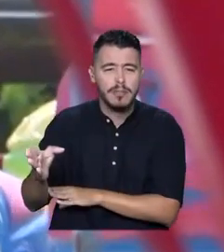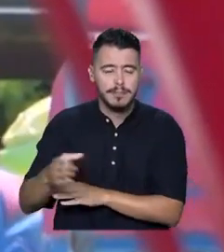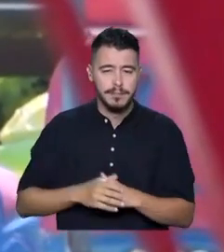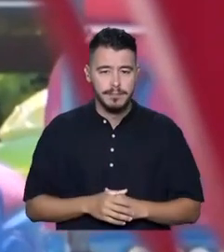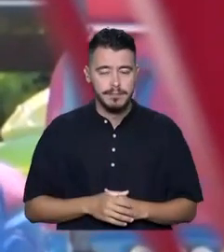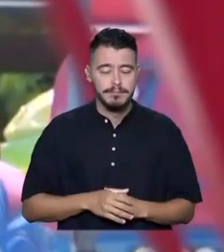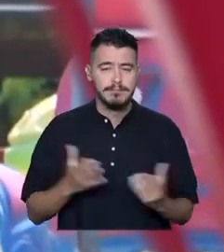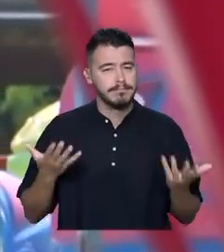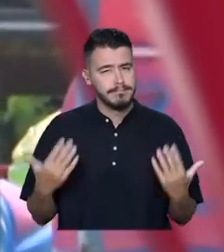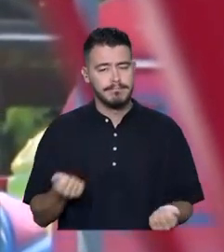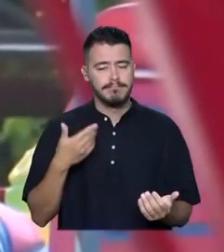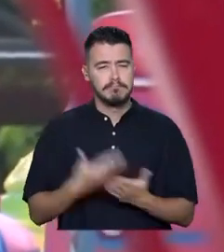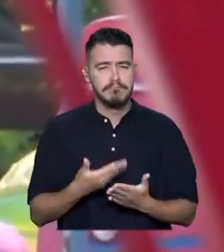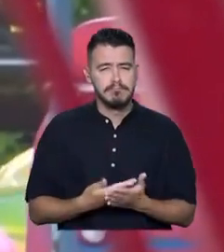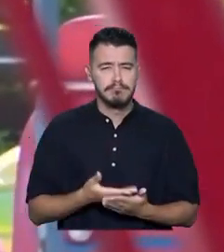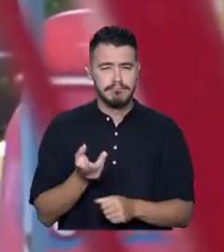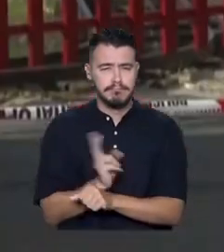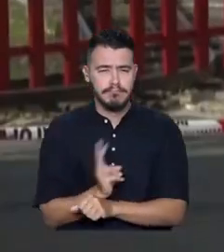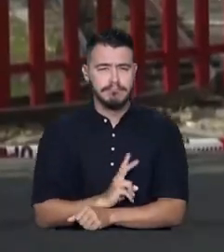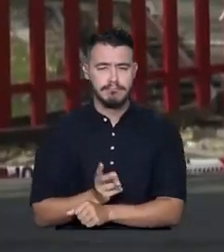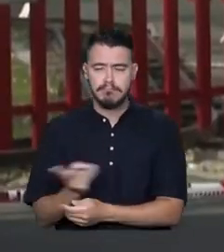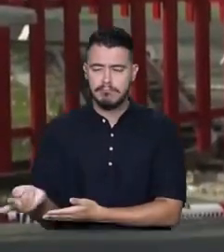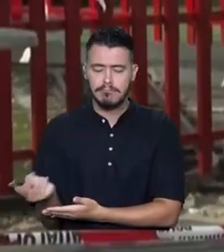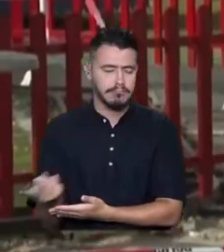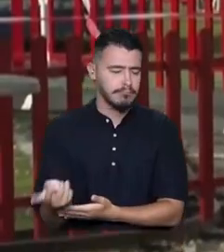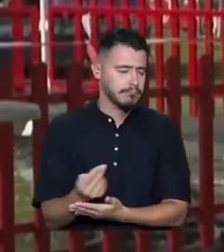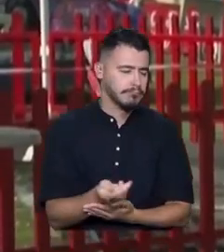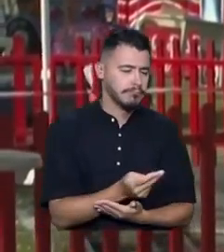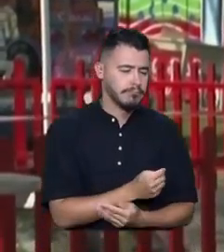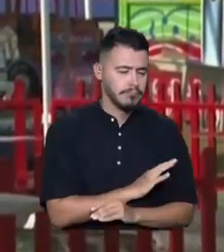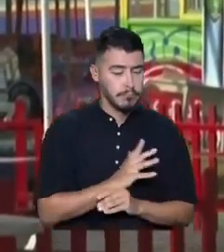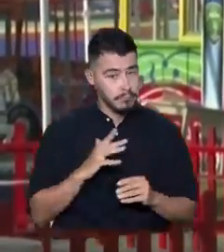εικόνες και τα έγγραφα που αποκαλύπτονται να κρατούν πάντα το θέμα ψηλά στην επικαιρότητα.